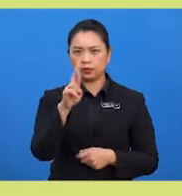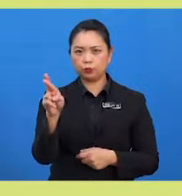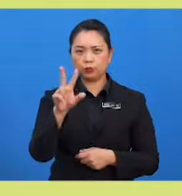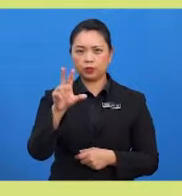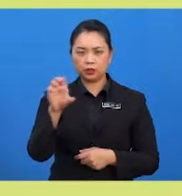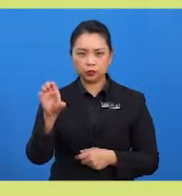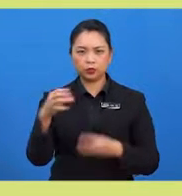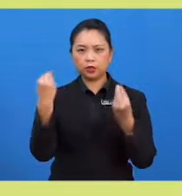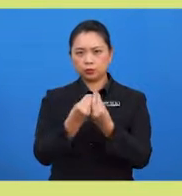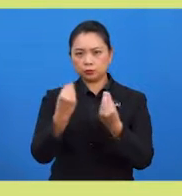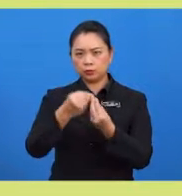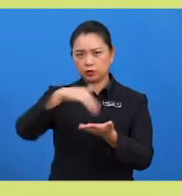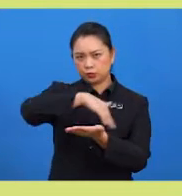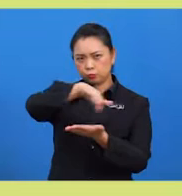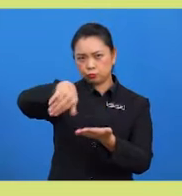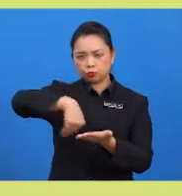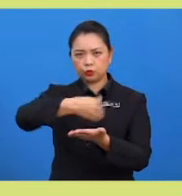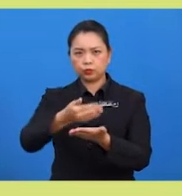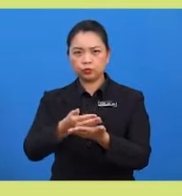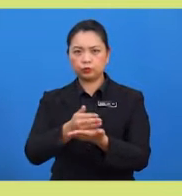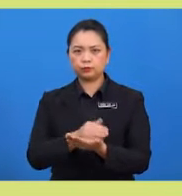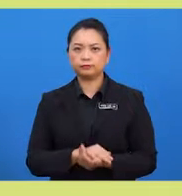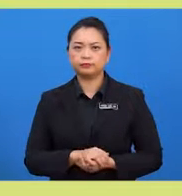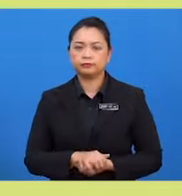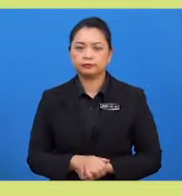RM12,300. Jumlahkan semua aset semasa menjadi